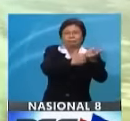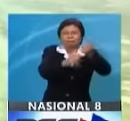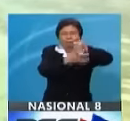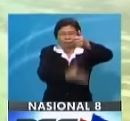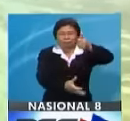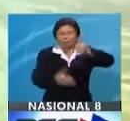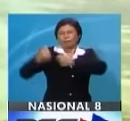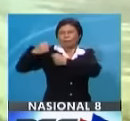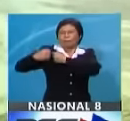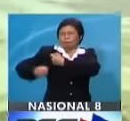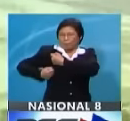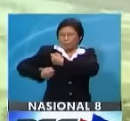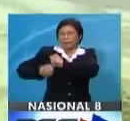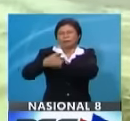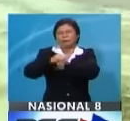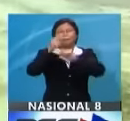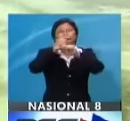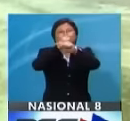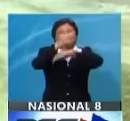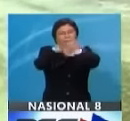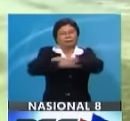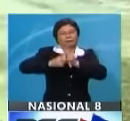dan Pertahanan Negara.